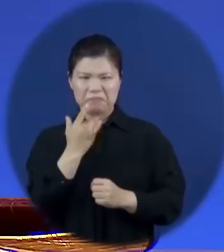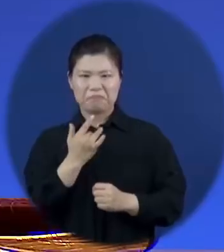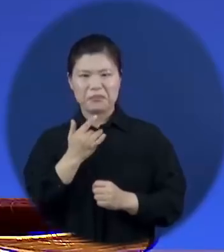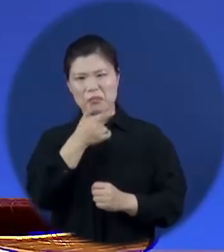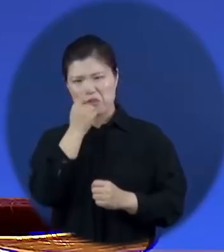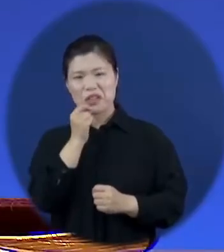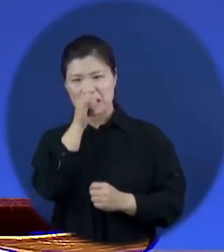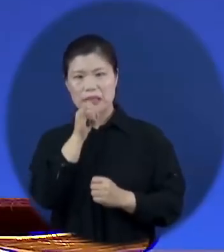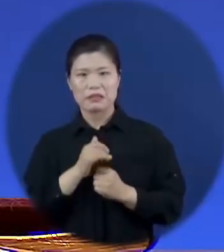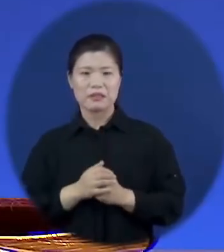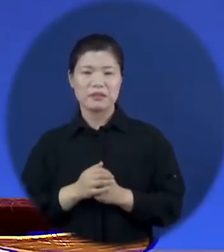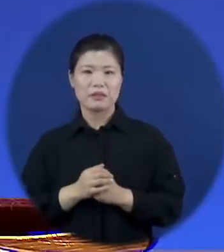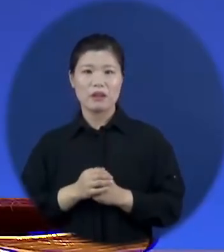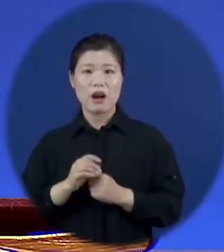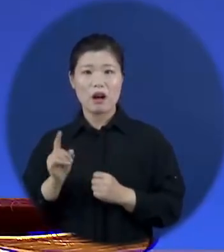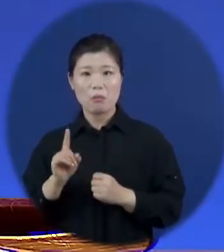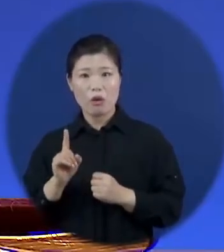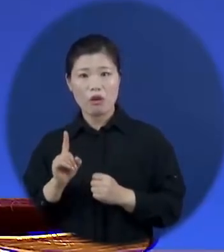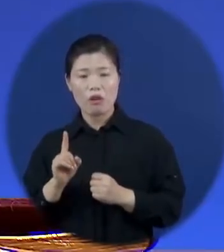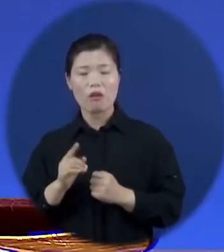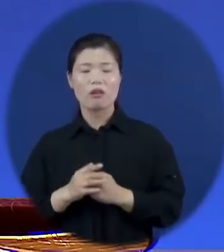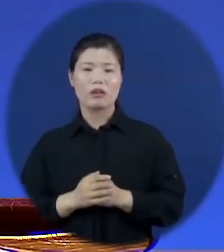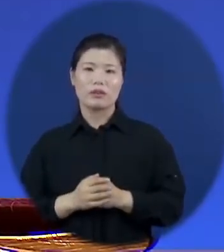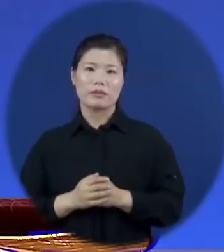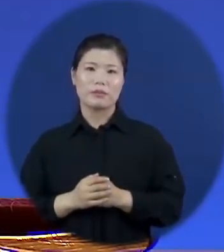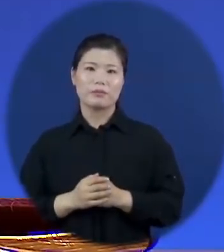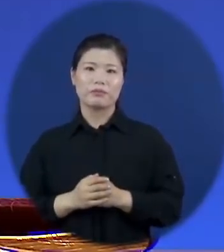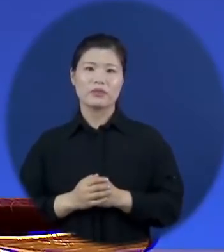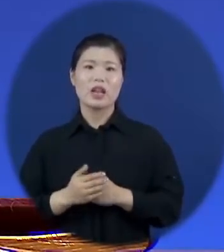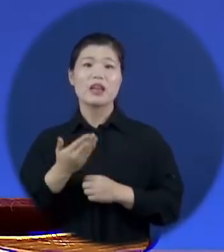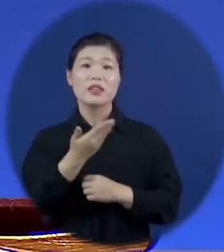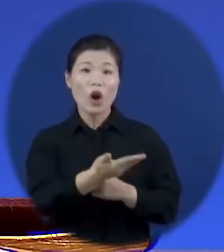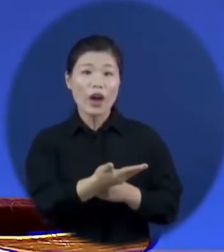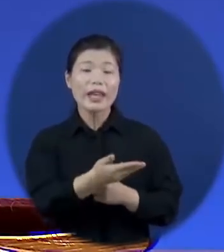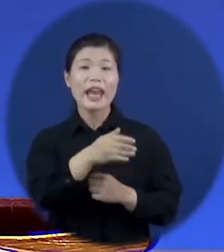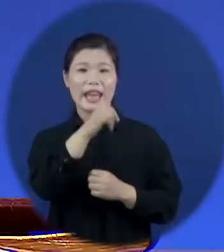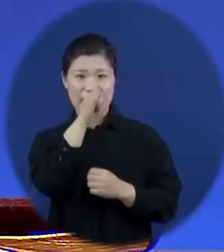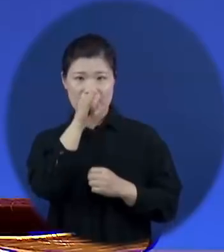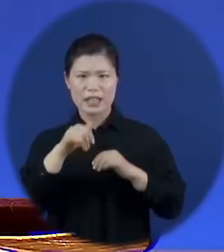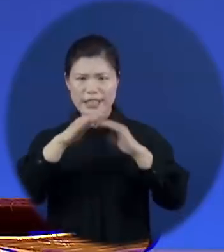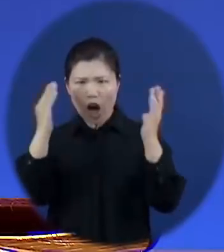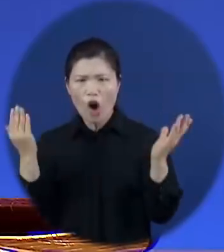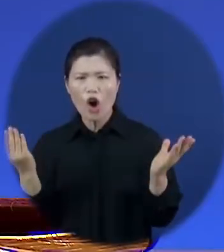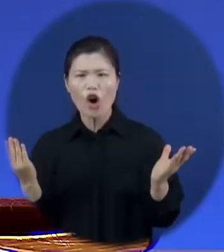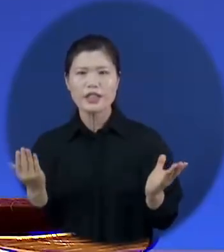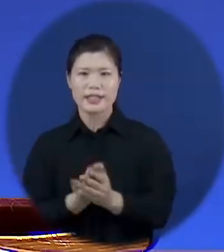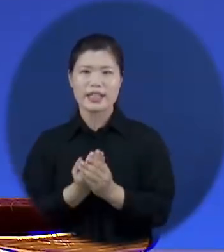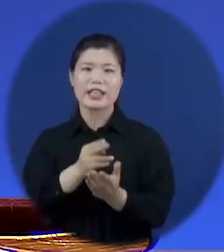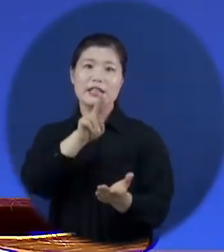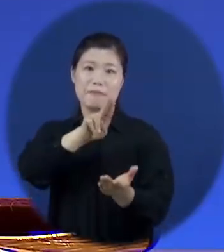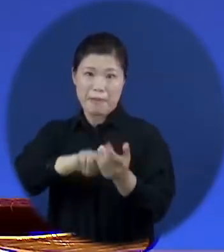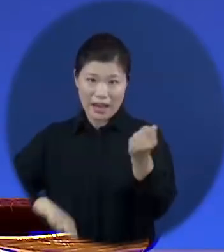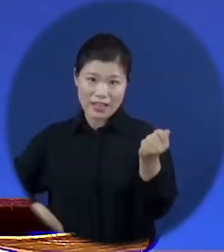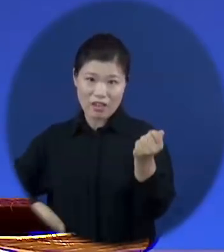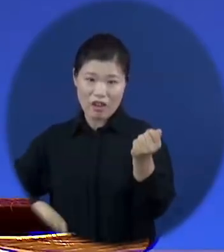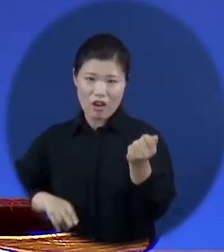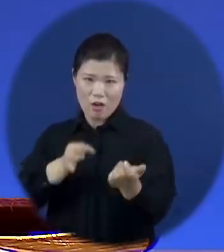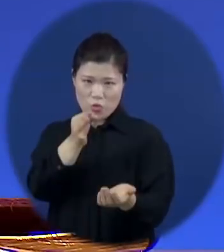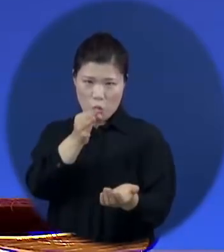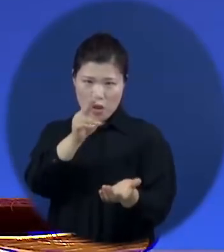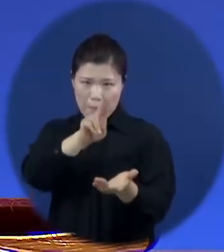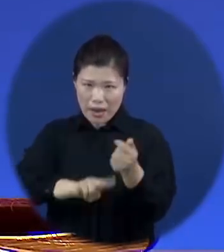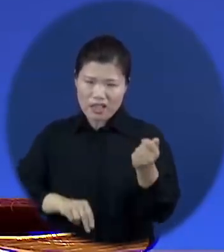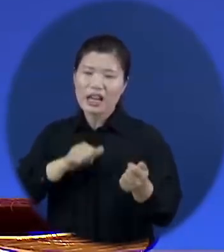것이 있습니다. 그것이 무엇인가 하면 네게 있는 전 재산을 팔아서